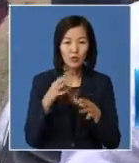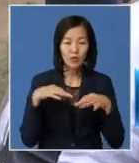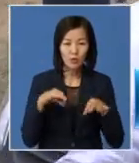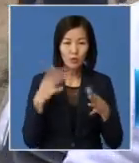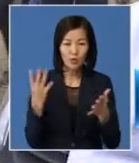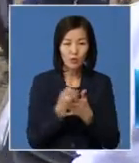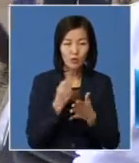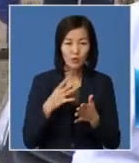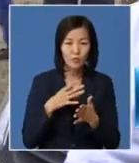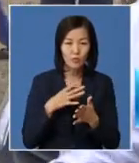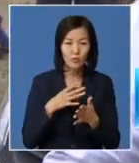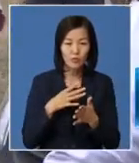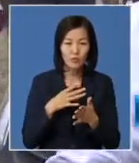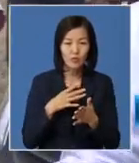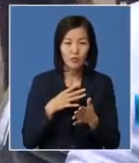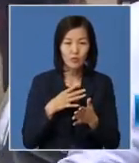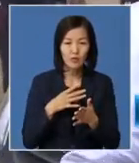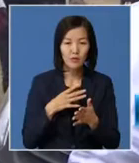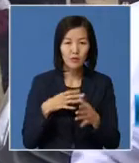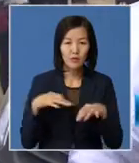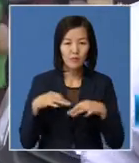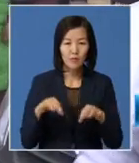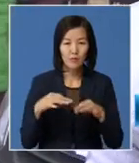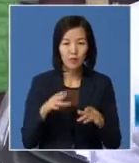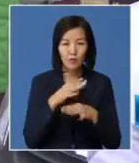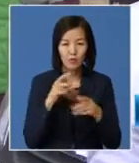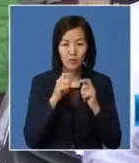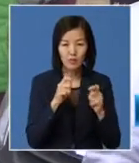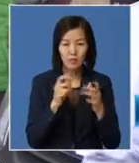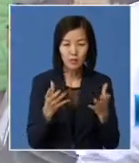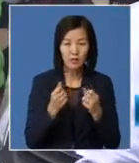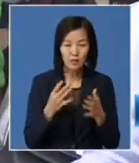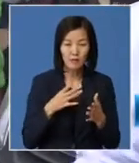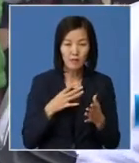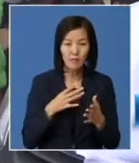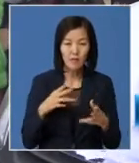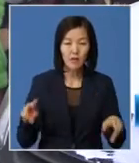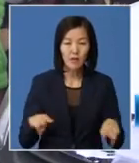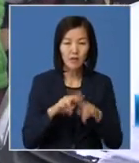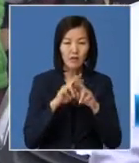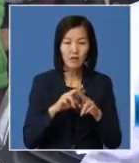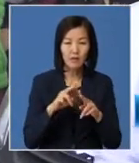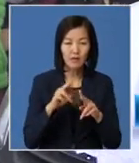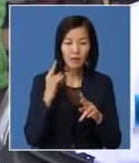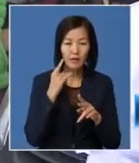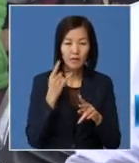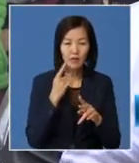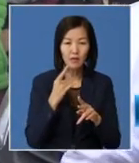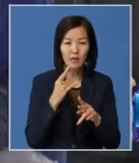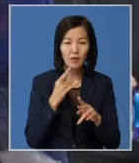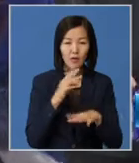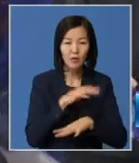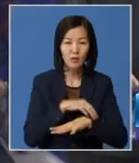осы деген жетістіктім, осы машина көп деген сыйлықтар өттім, Астана, Павлодар, Көкшетау,